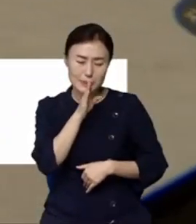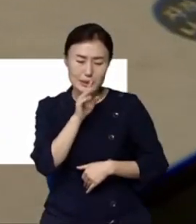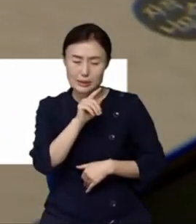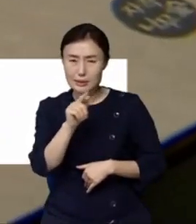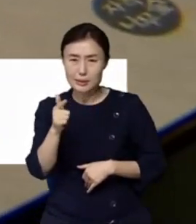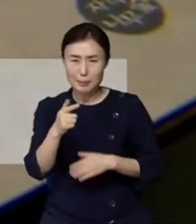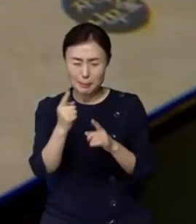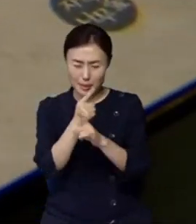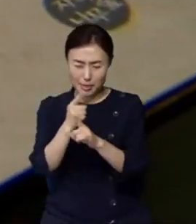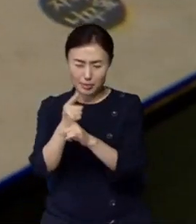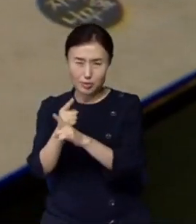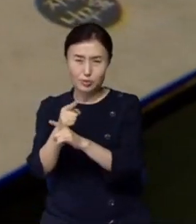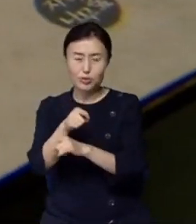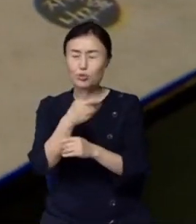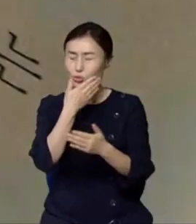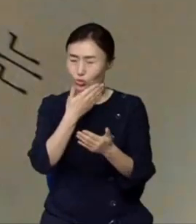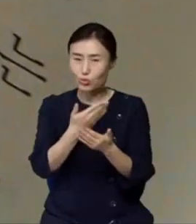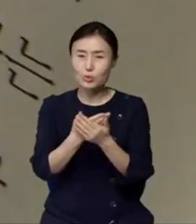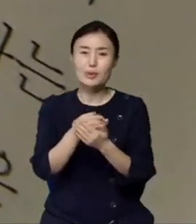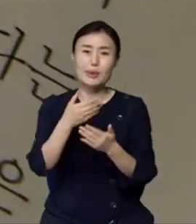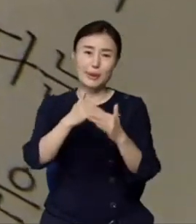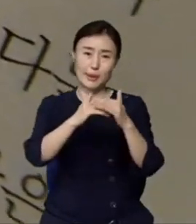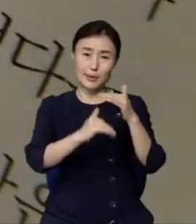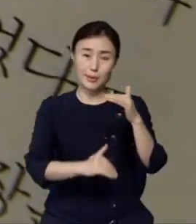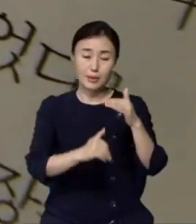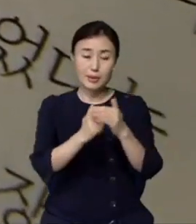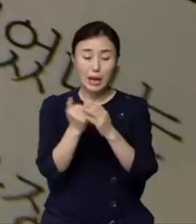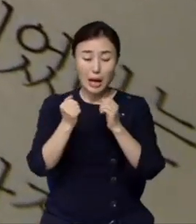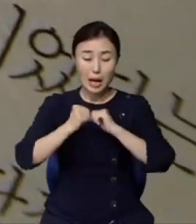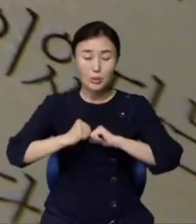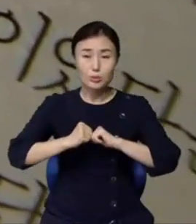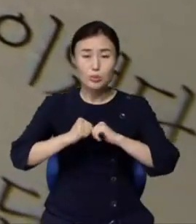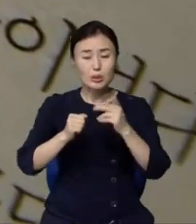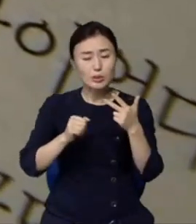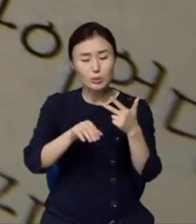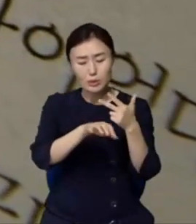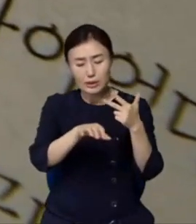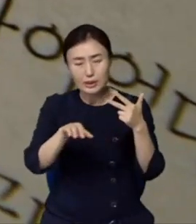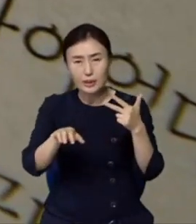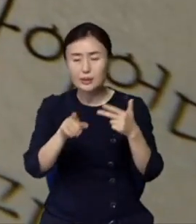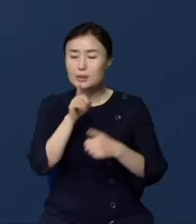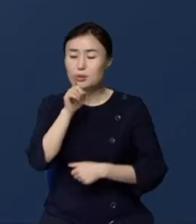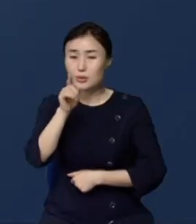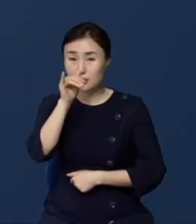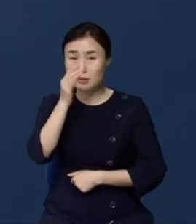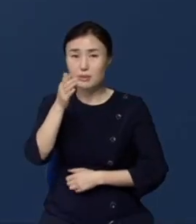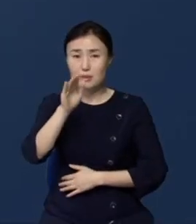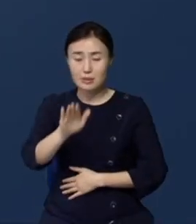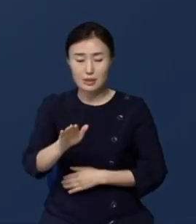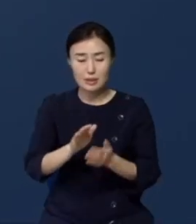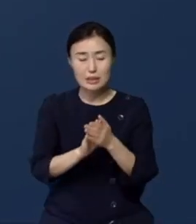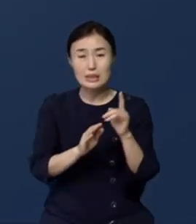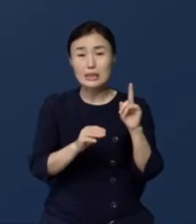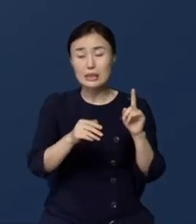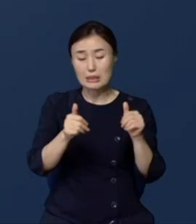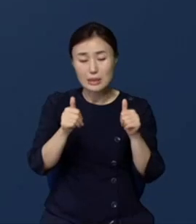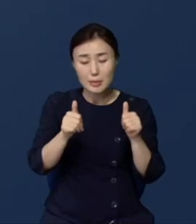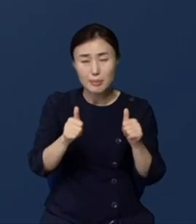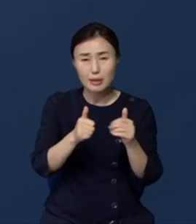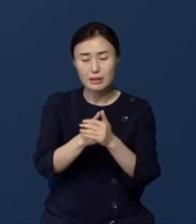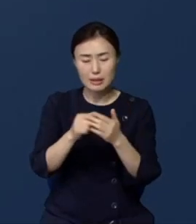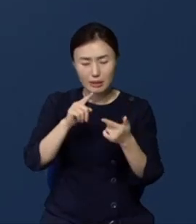핵심 쟁점이었습니다. 이번 항소심에서는 모두 7가지의 쟁점이 제기됐는데 대부분 1심 판결이